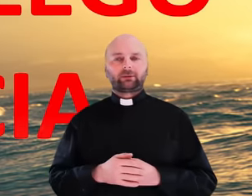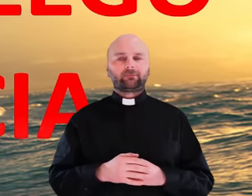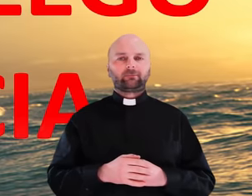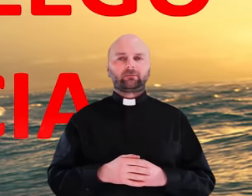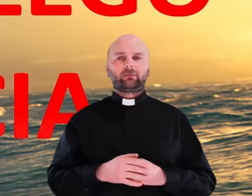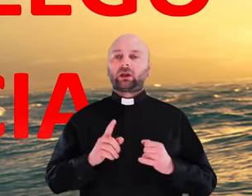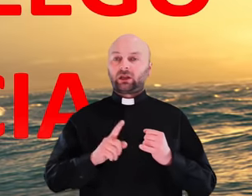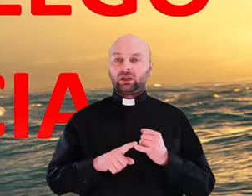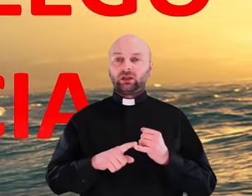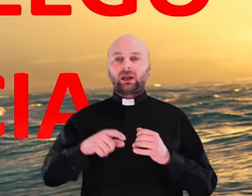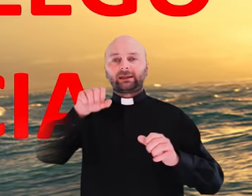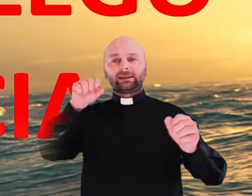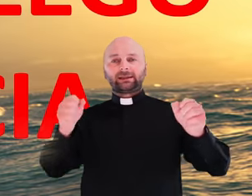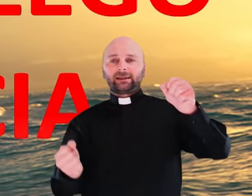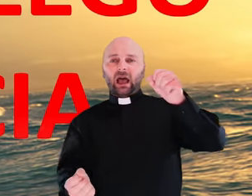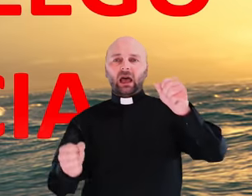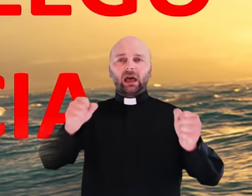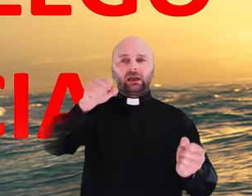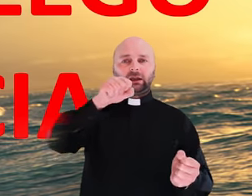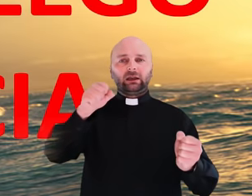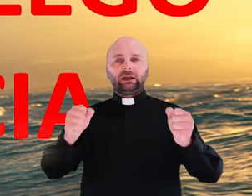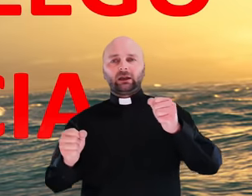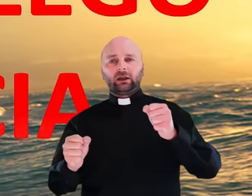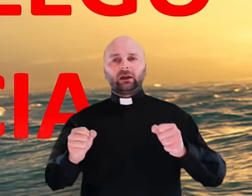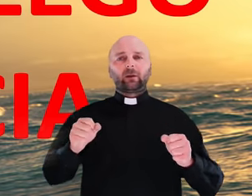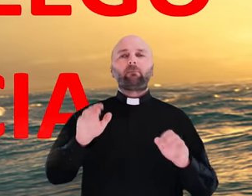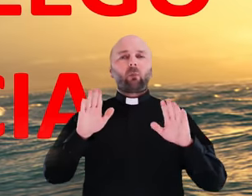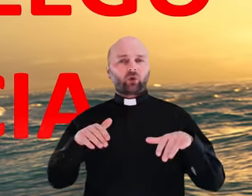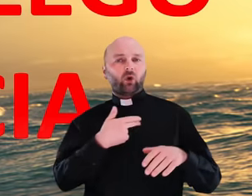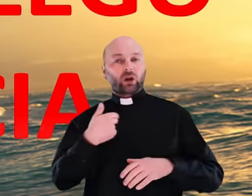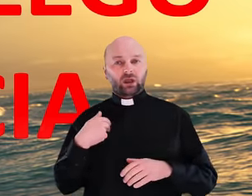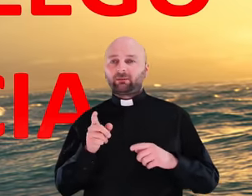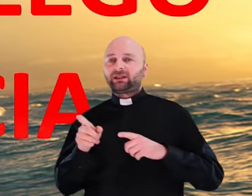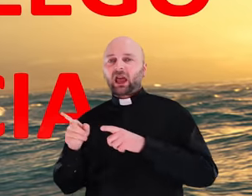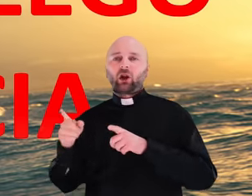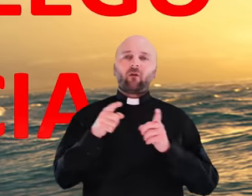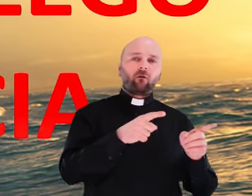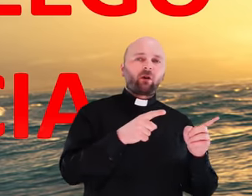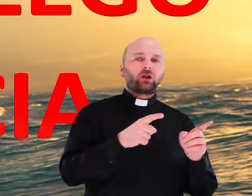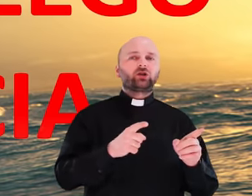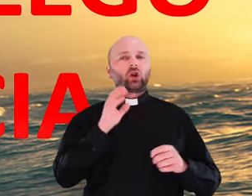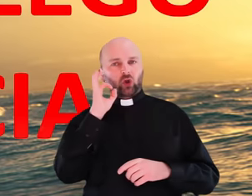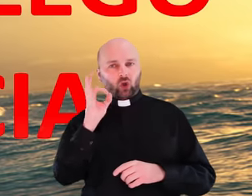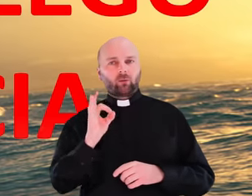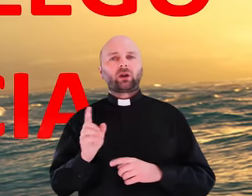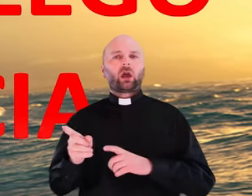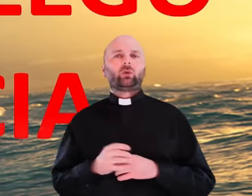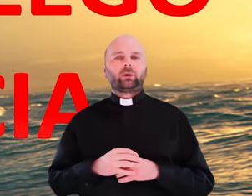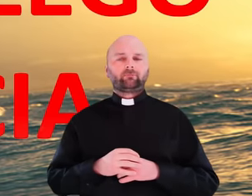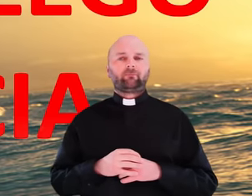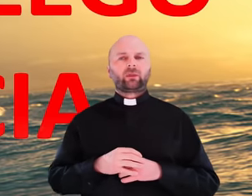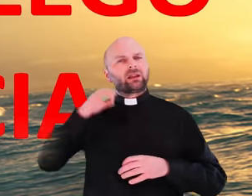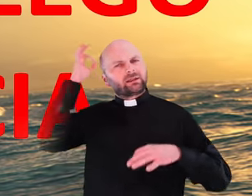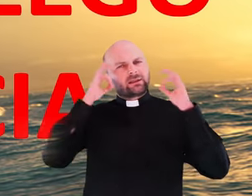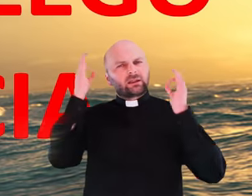oczywiście ster, który pozwoli skierować statek waszego życia we właściwym kierunku. Zastanówcie się,